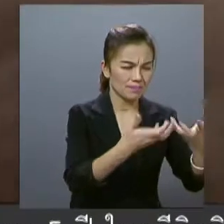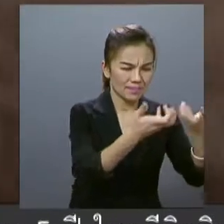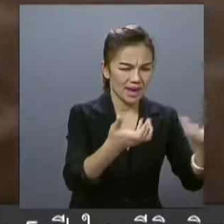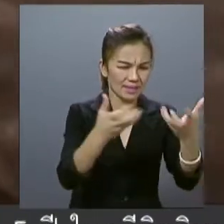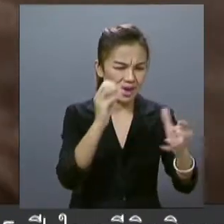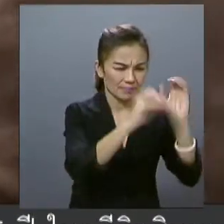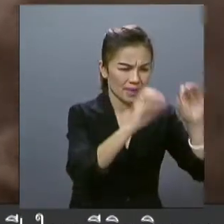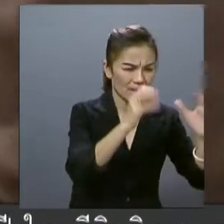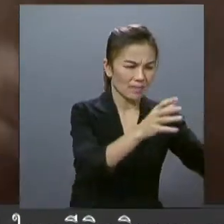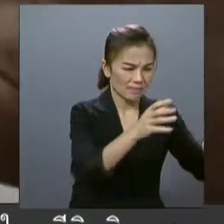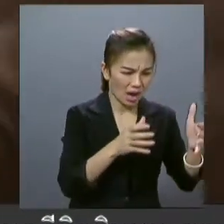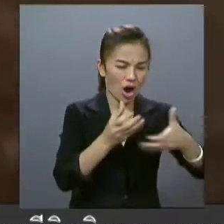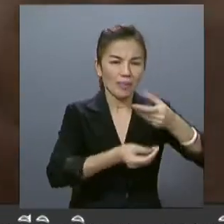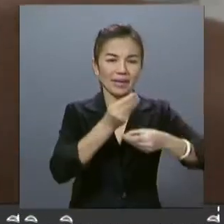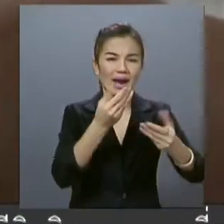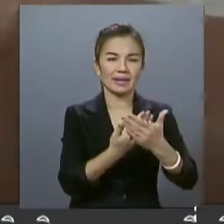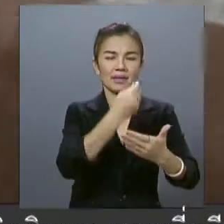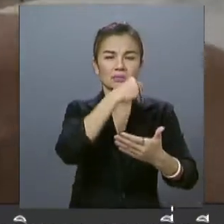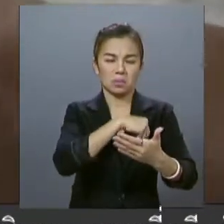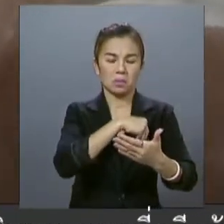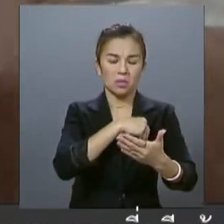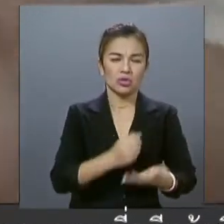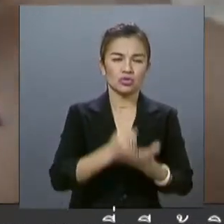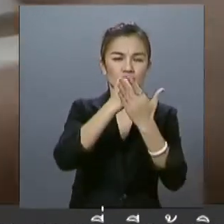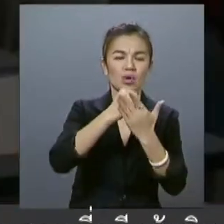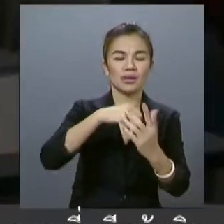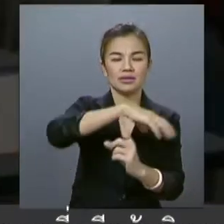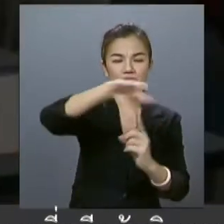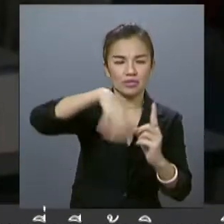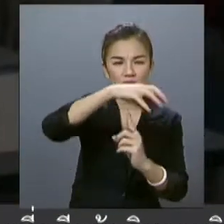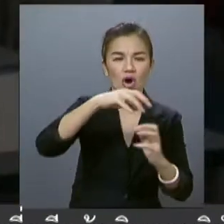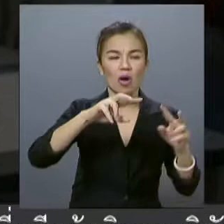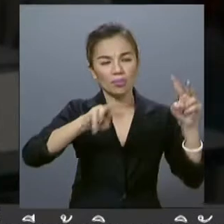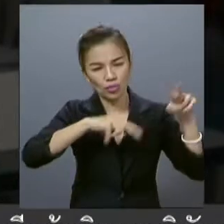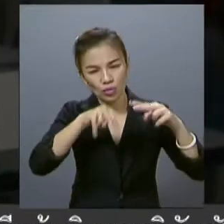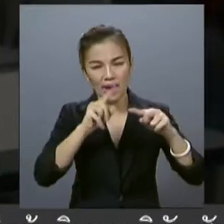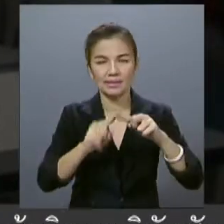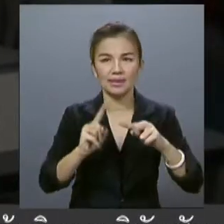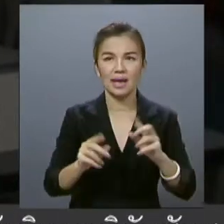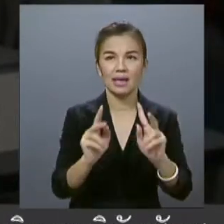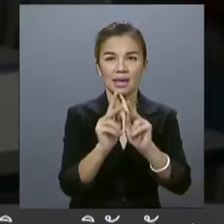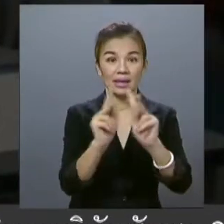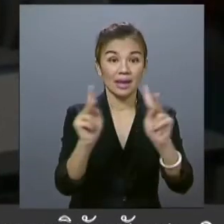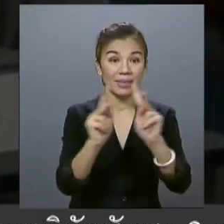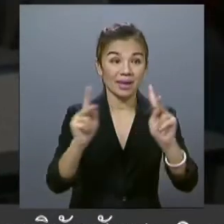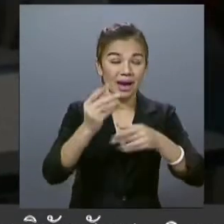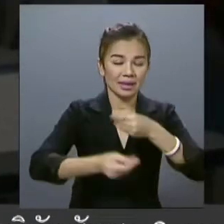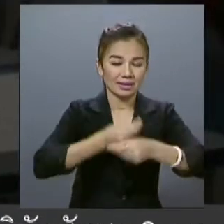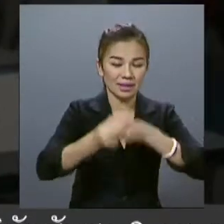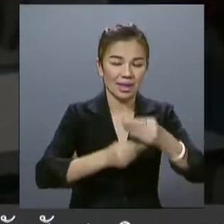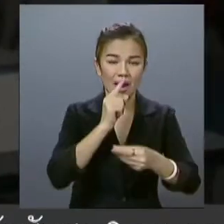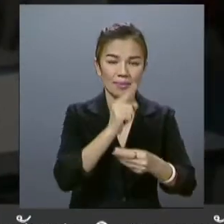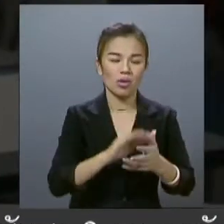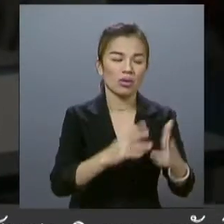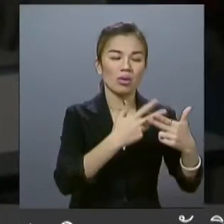สิ่งแวดล้อมนางวันลีเทิดไตรรงกรรมการชุมชนตลาดบางเขนเล่าให้ฟังว่าต้องปล่อย